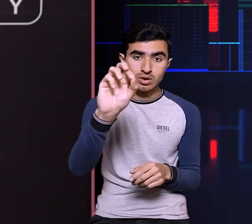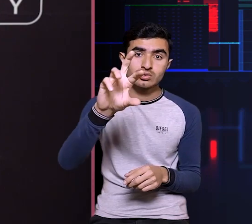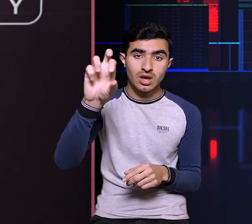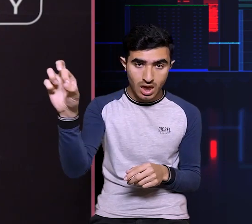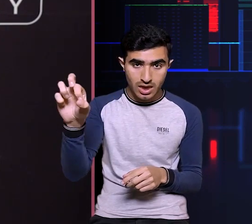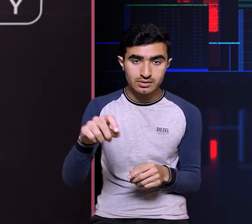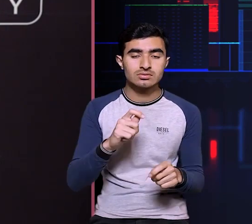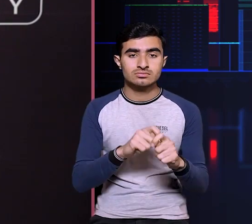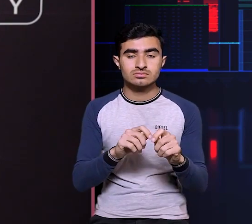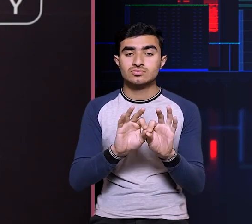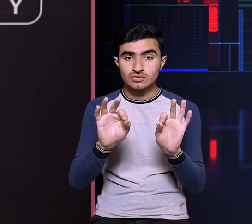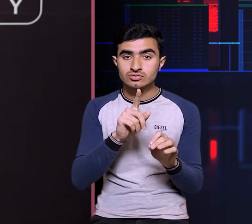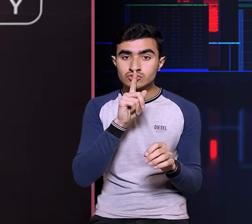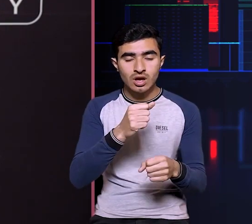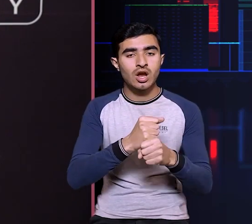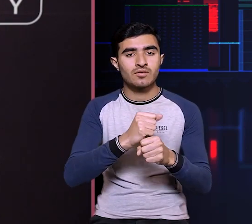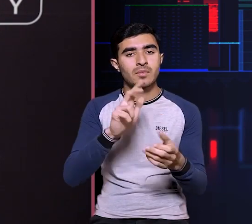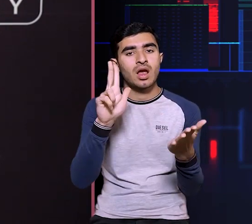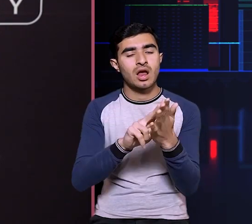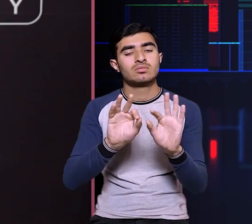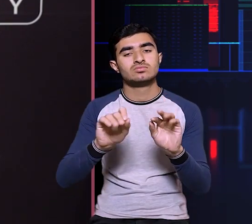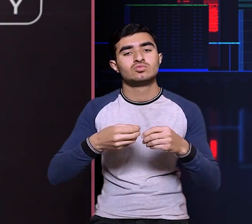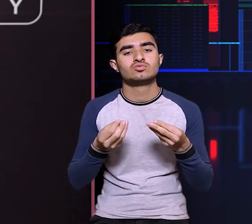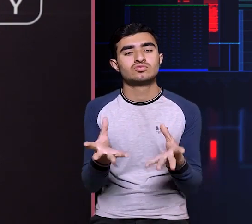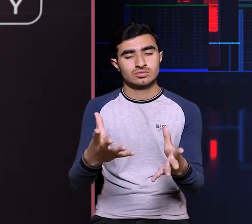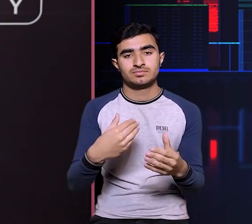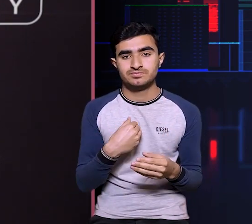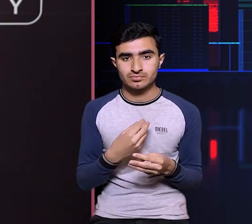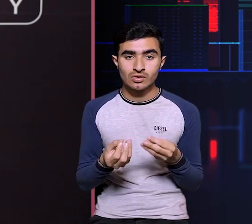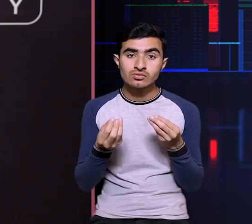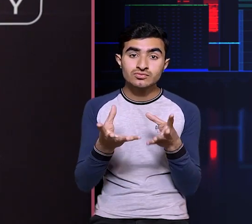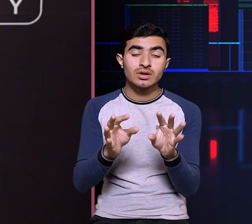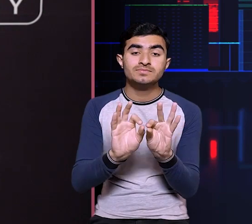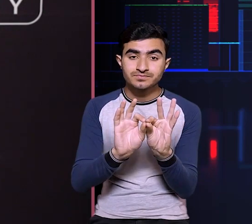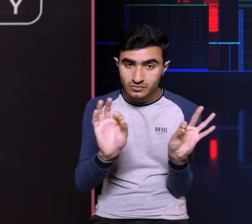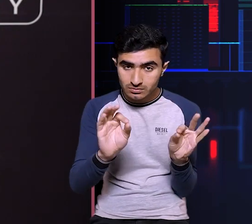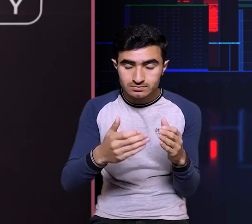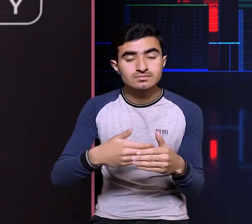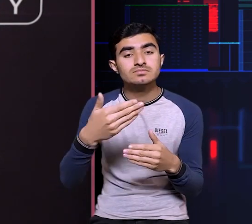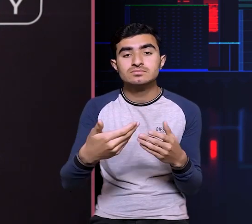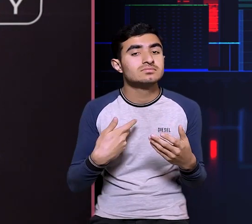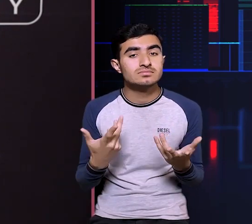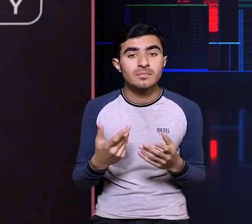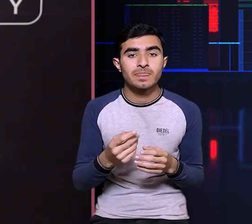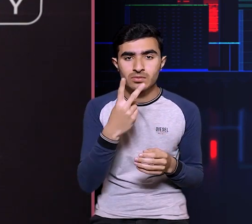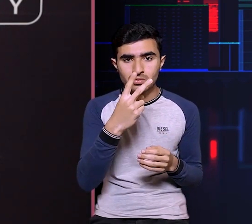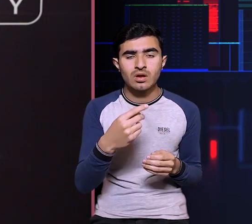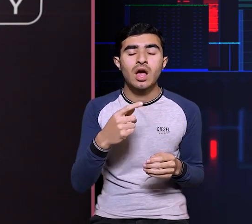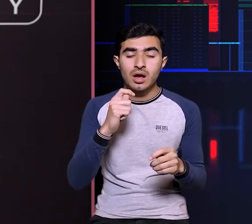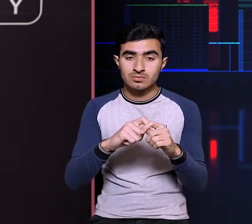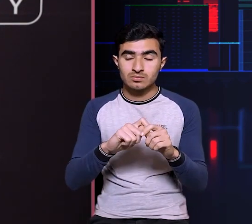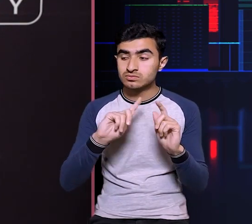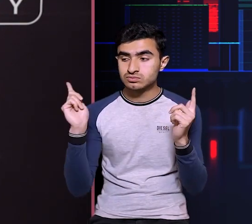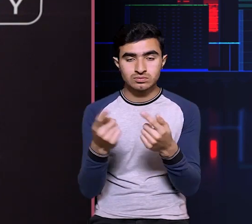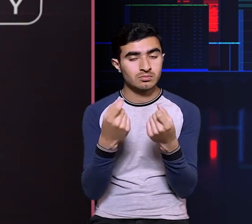लाइफ में आ गया ऑफ हैंडलिंग दिस वुमेन. बिकॉज अगर बनाया है तो इसलिए तो नहीं बनाया कि इसकी प्लेट लगानी है, बनाया इसलिए था टू अंडरस्टैंड